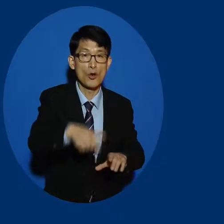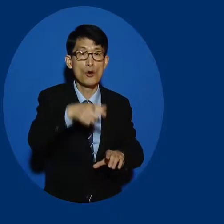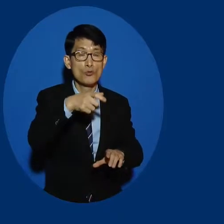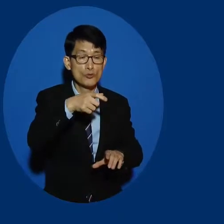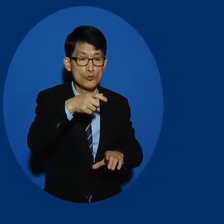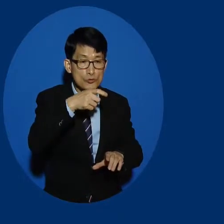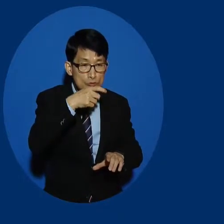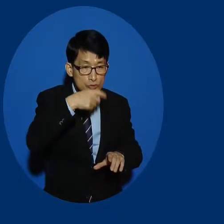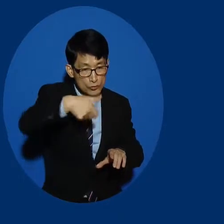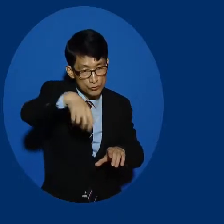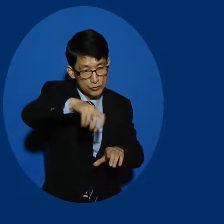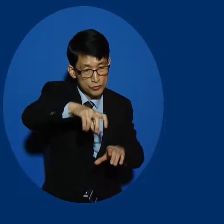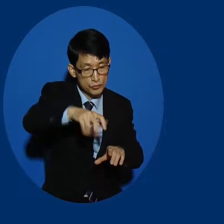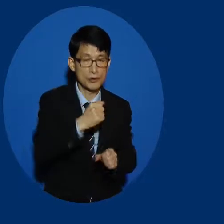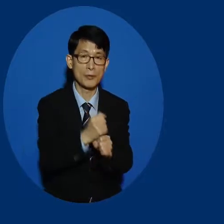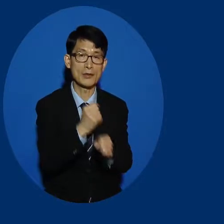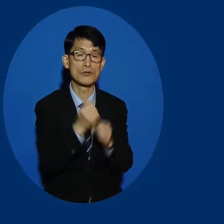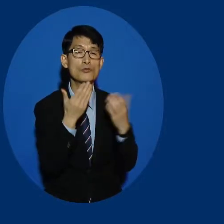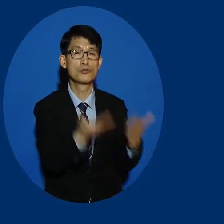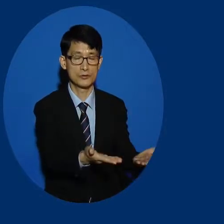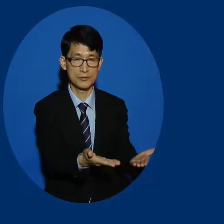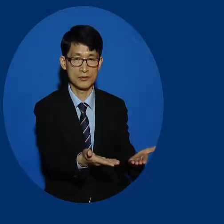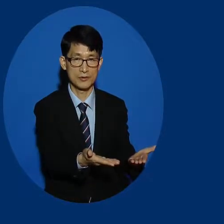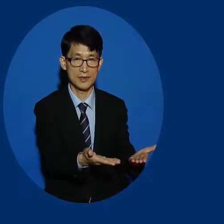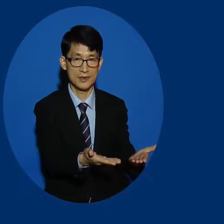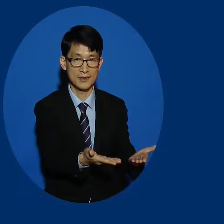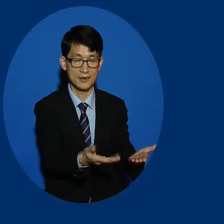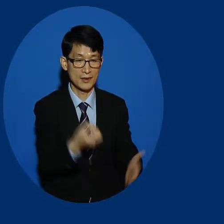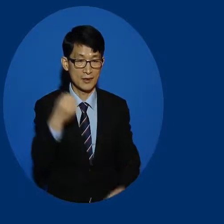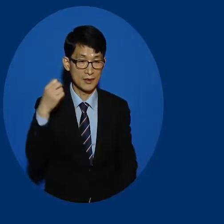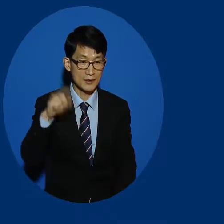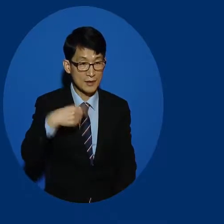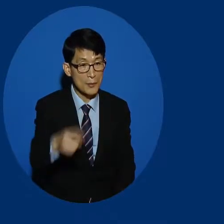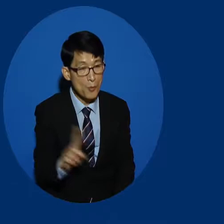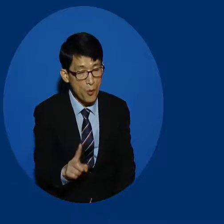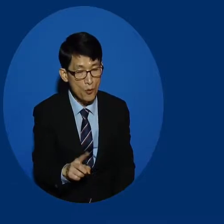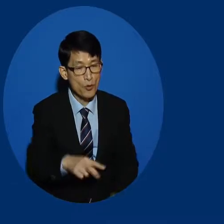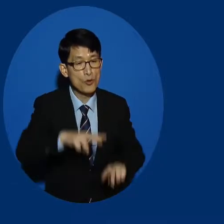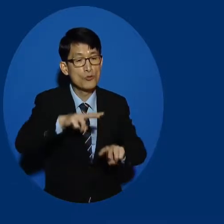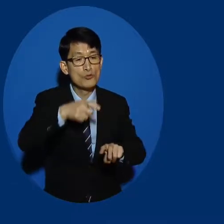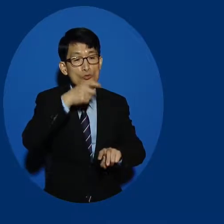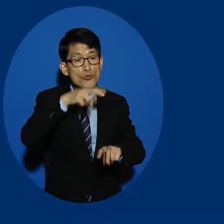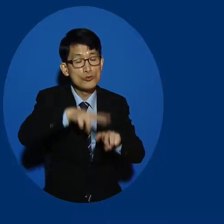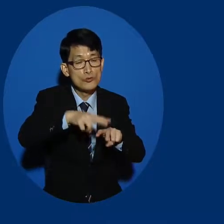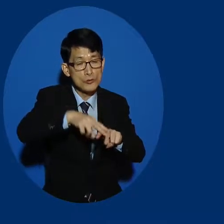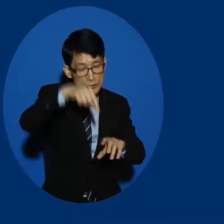그 다음 단계에 가면 우물을 파는 기술을 가르쳐줘요.